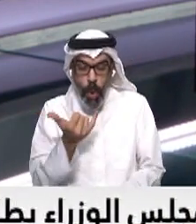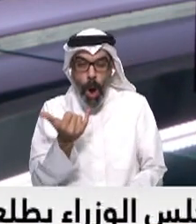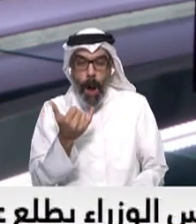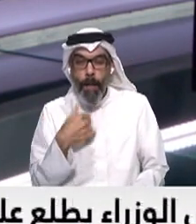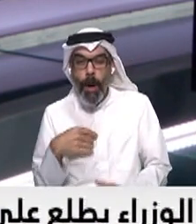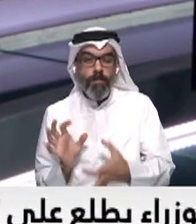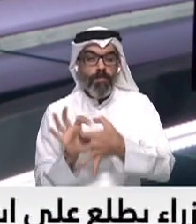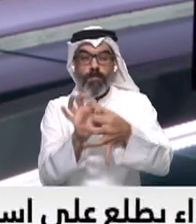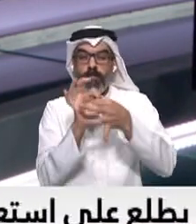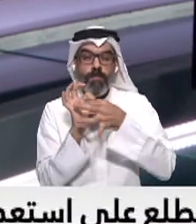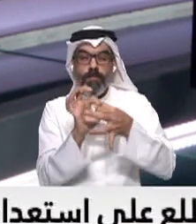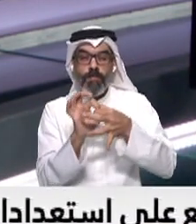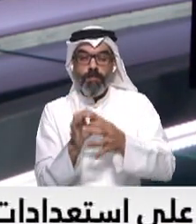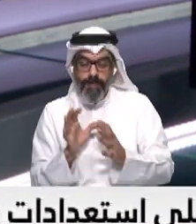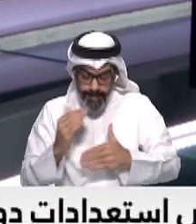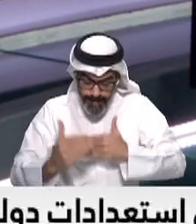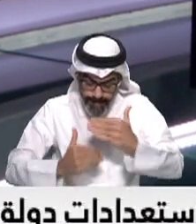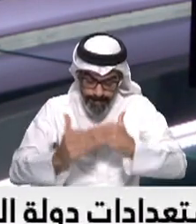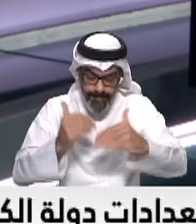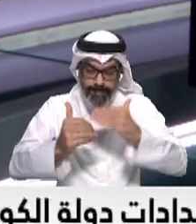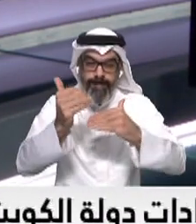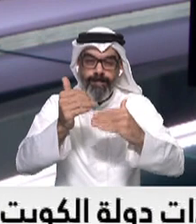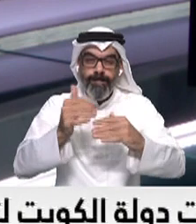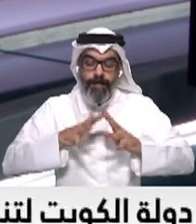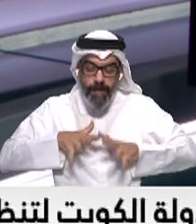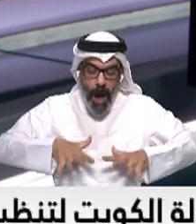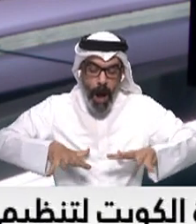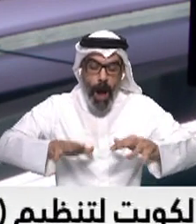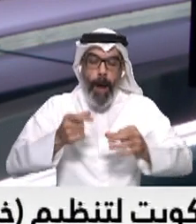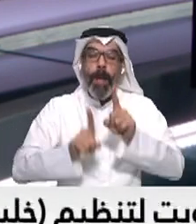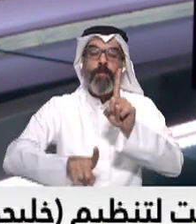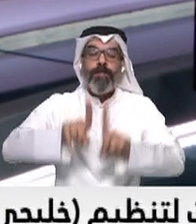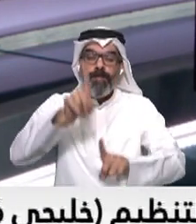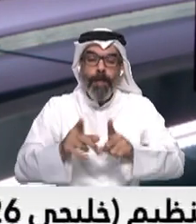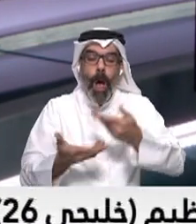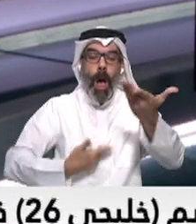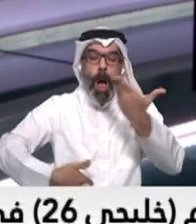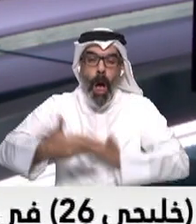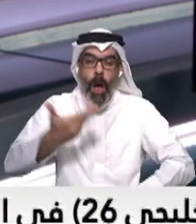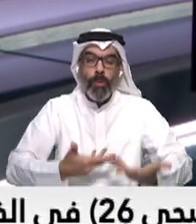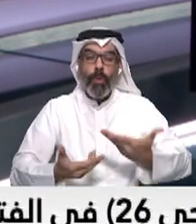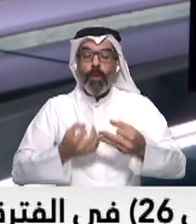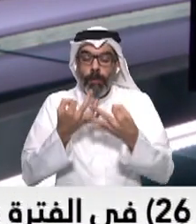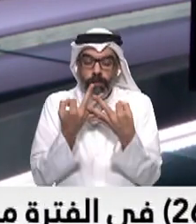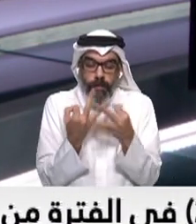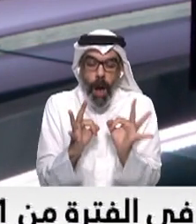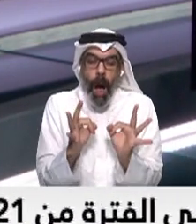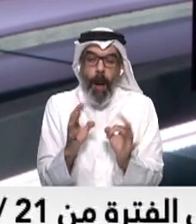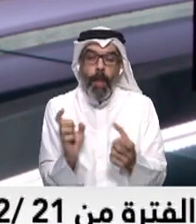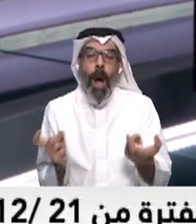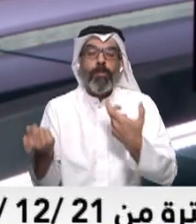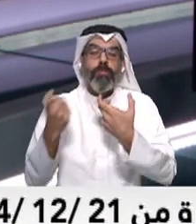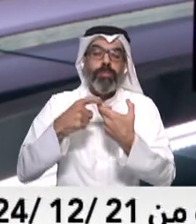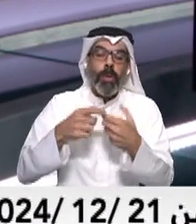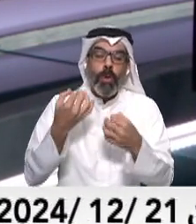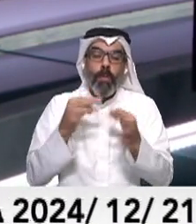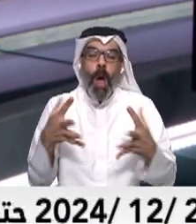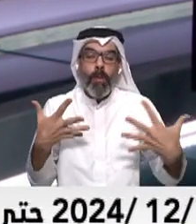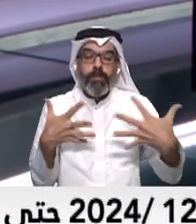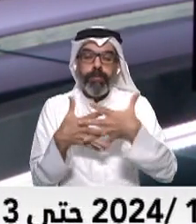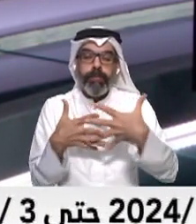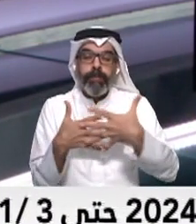كبيرة لدفع عجلة التكامل الاقتصادي وتعميق الشراكة التجارية. قمة بروكسل